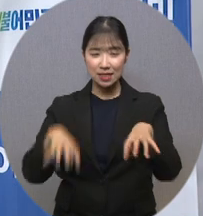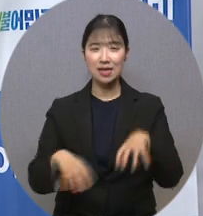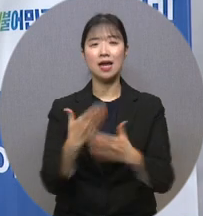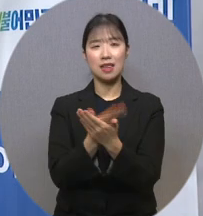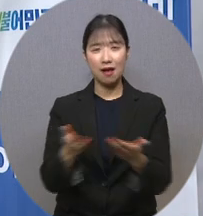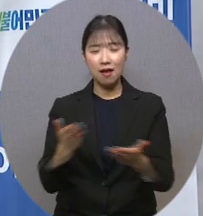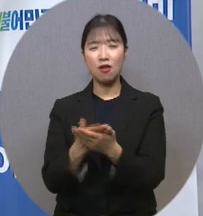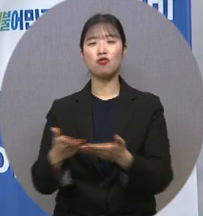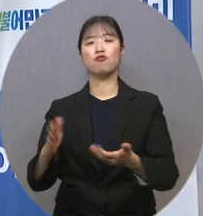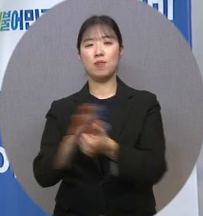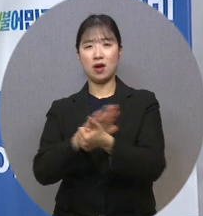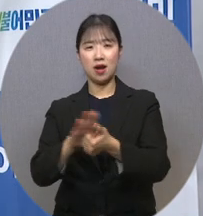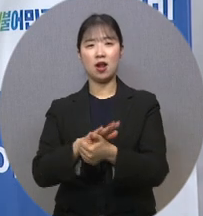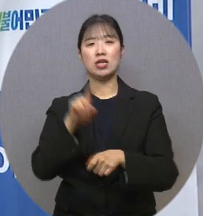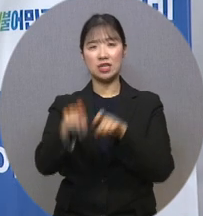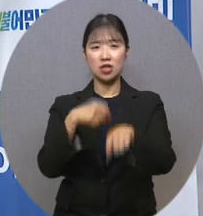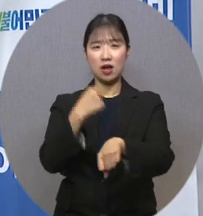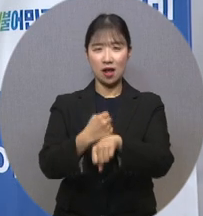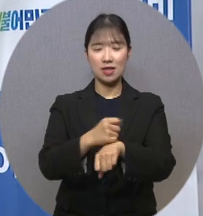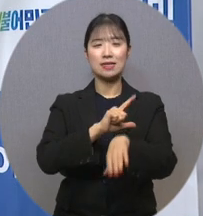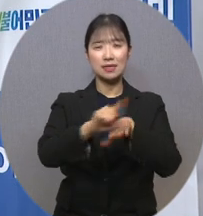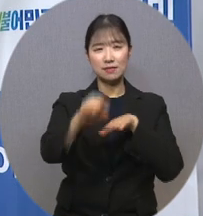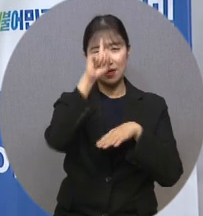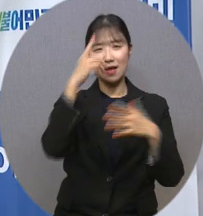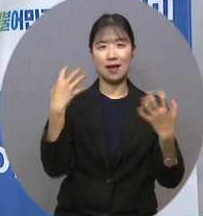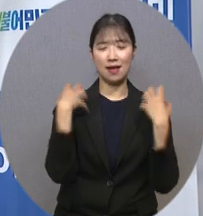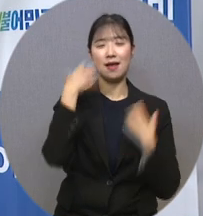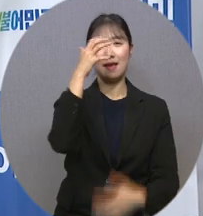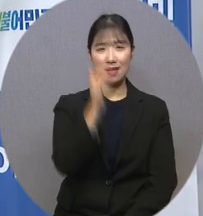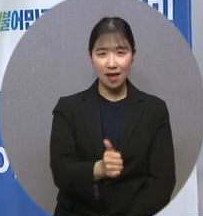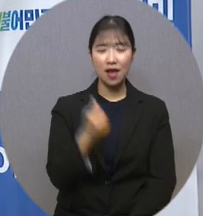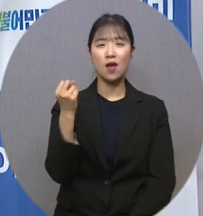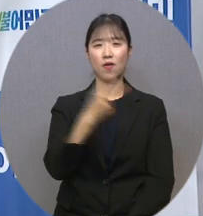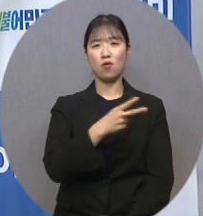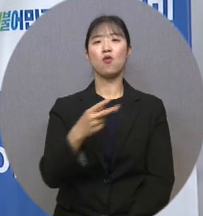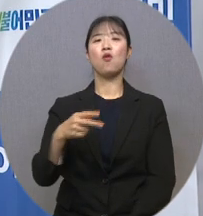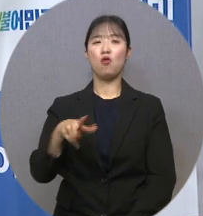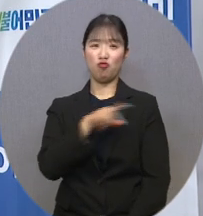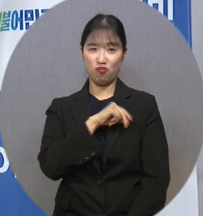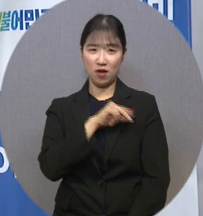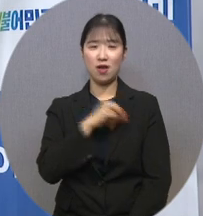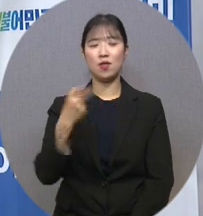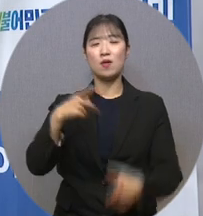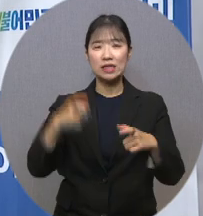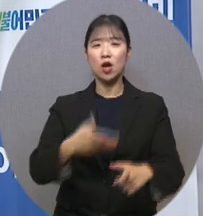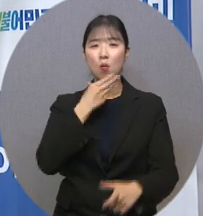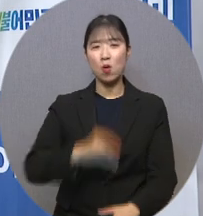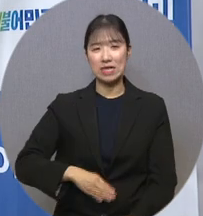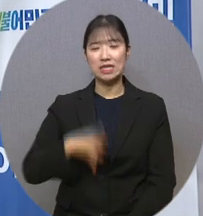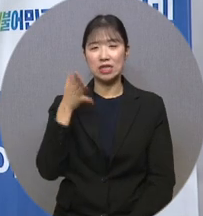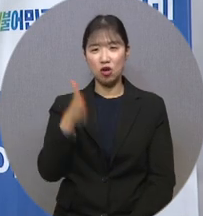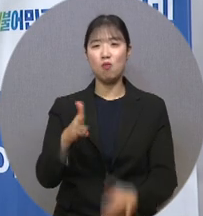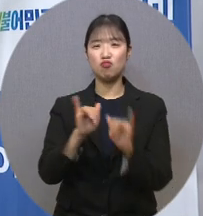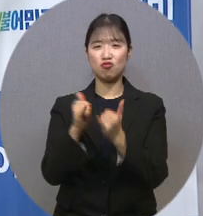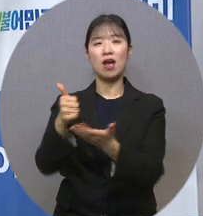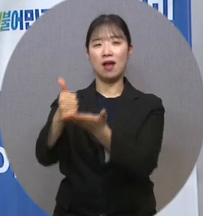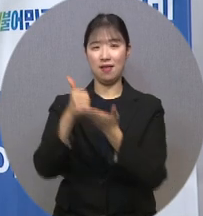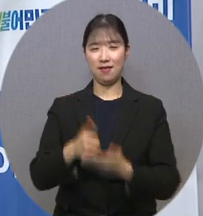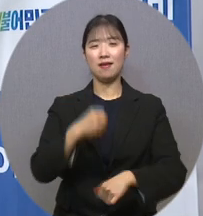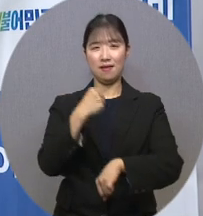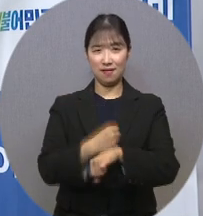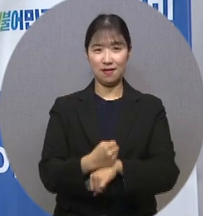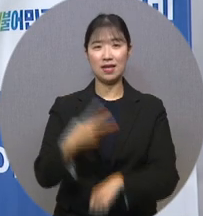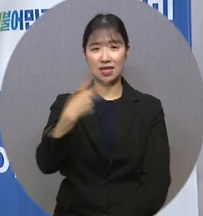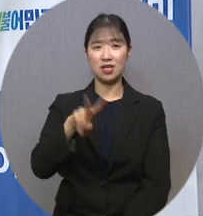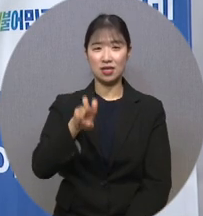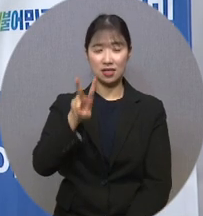전국 지방자치단체장과 국회의원, 지역복지 전문가를 모시고 진행하는 프로그램인데요. 2022년 후코의 해,